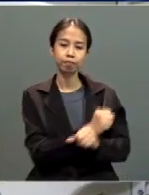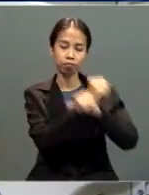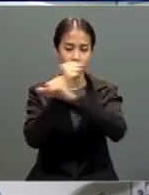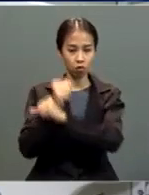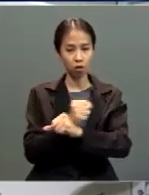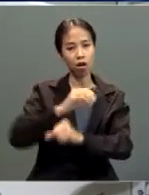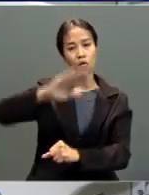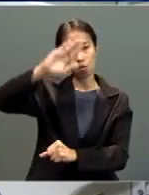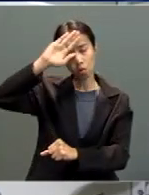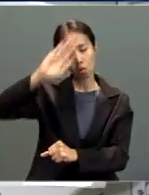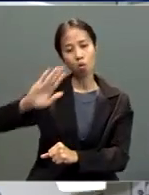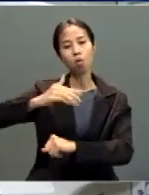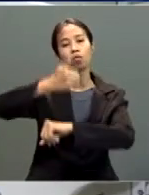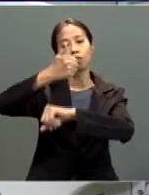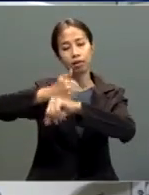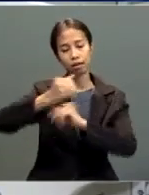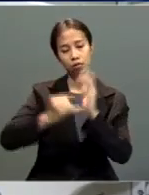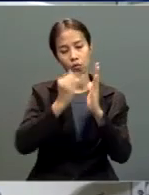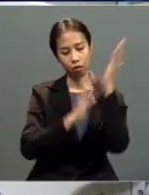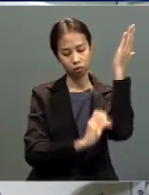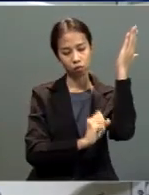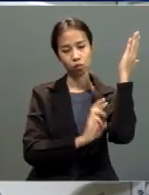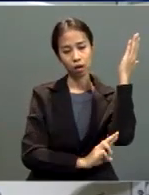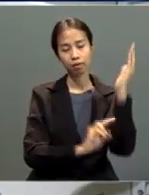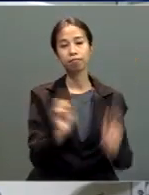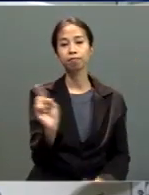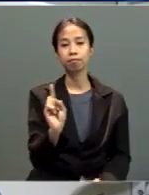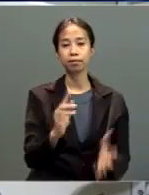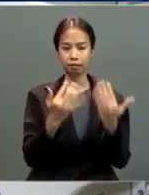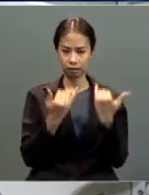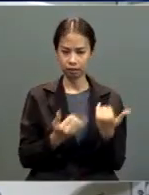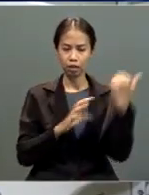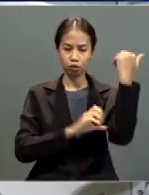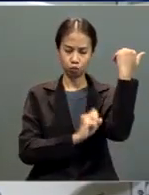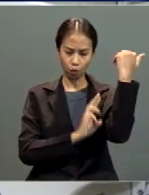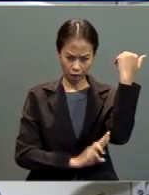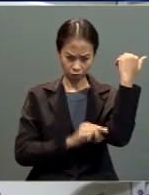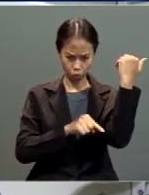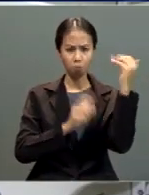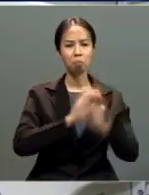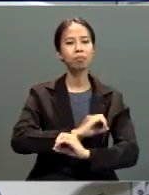านผู้ว่าราชการจังหวัดสุราษฎร์ธานีที่ว่าสุราษฎร์ธานีต้องปลอดภัยครับ